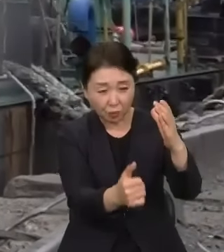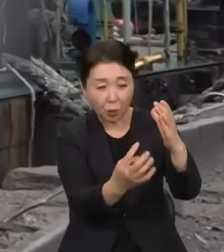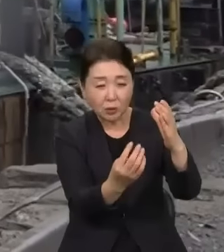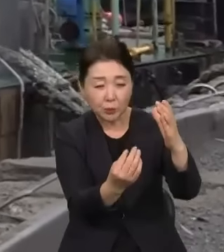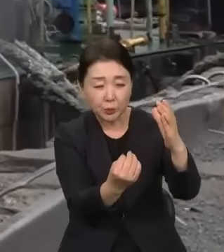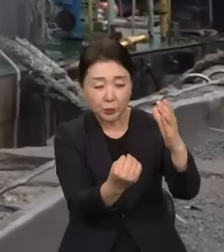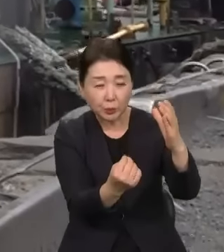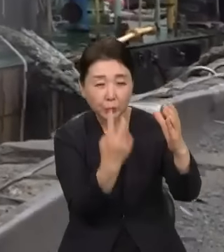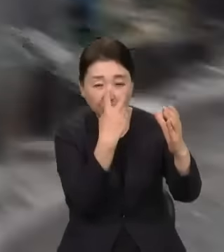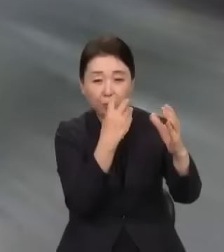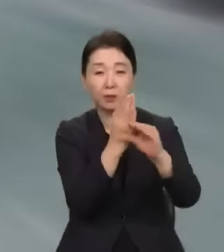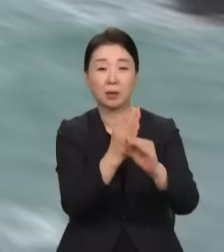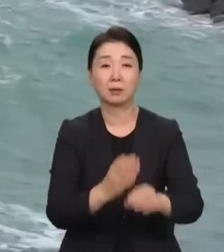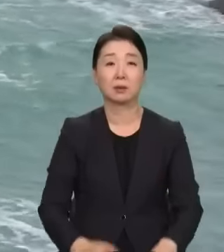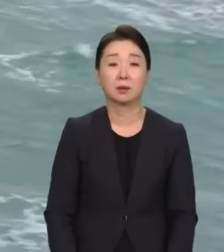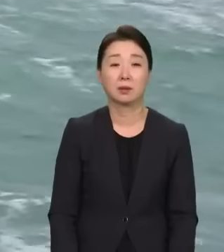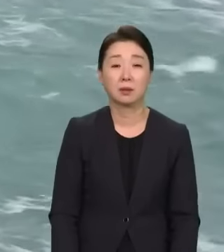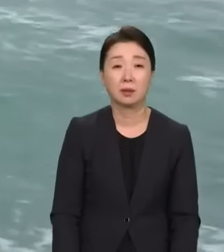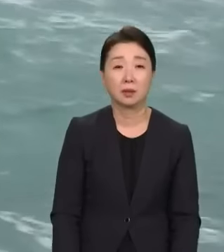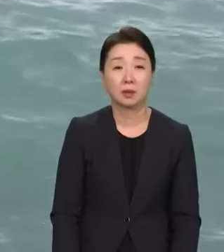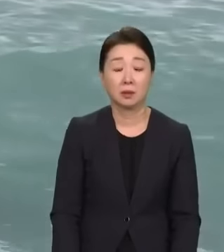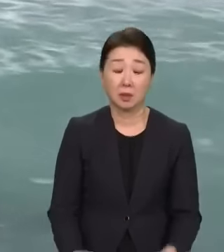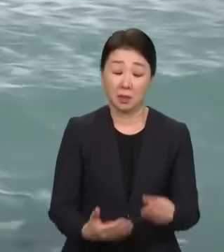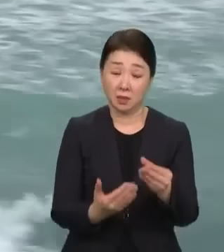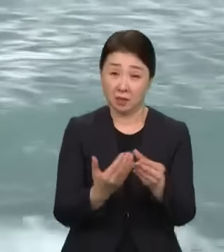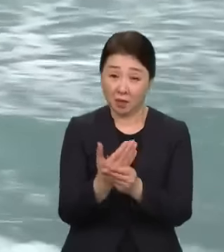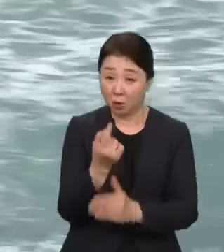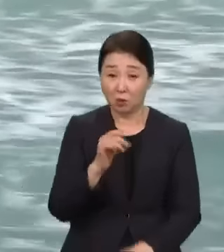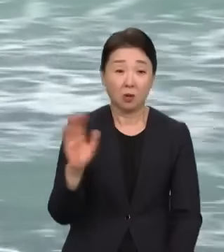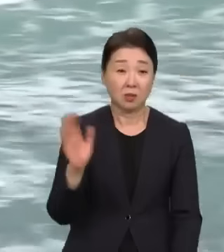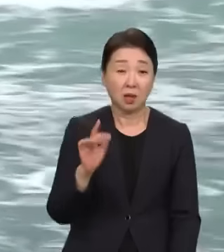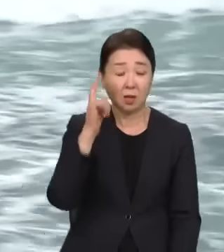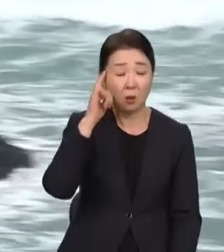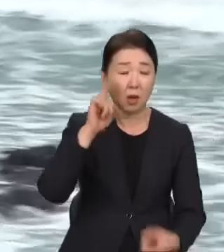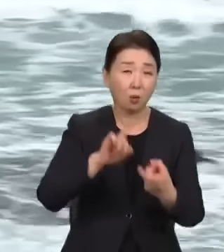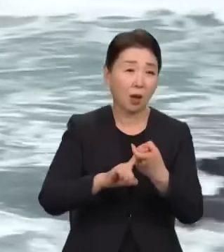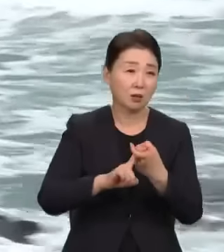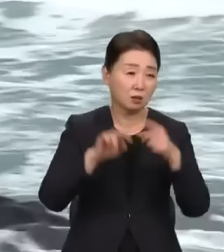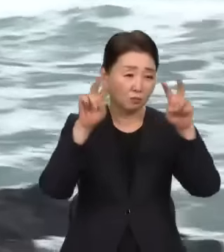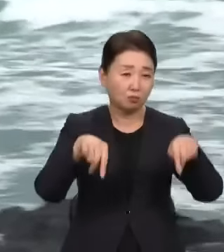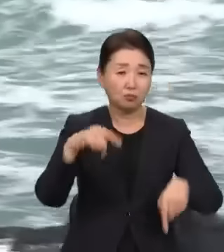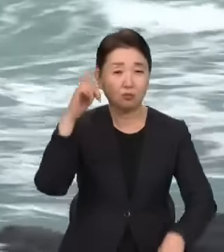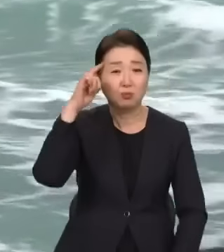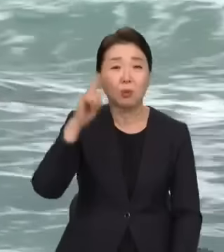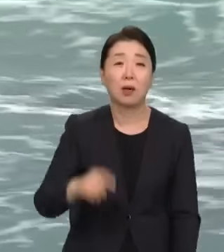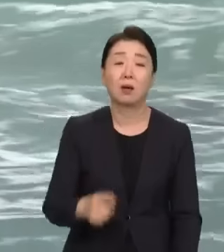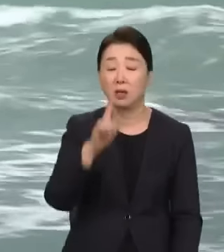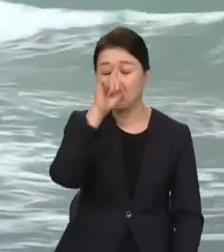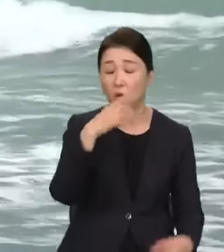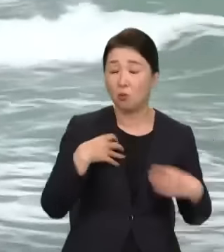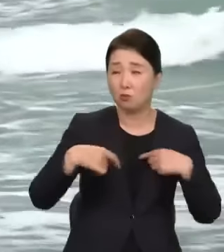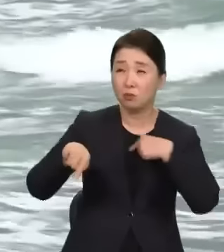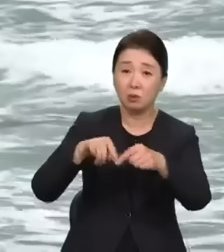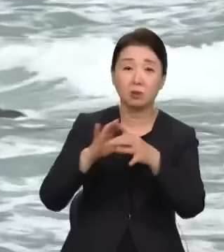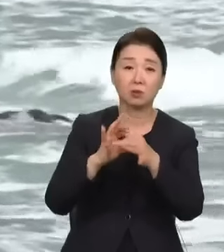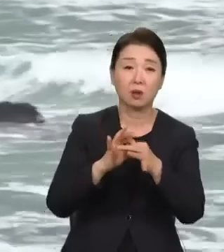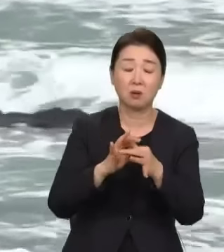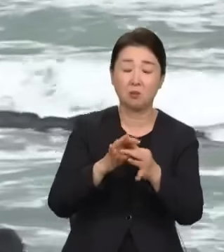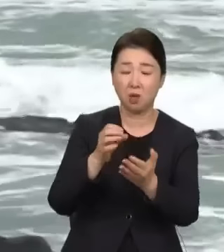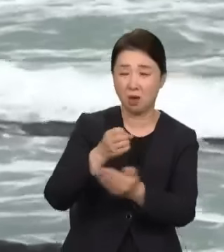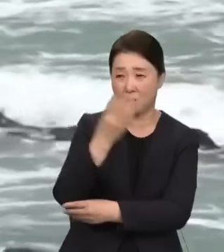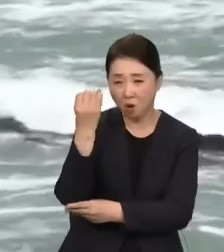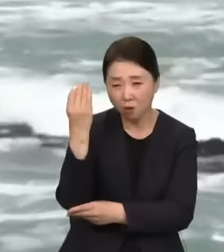있습니다. 결코 작은 사고가 아닌데 어떻게 이렇게 관심을 안 가져주느냐. 정부와 정치권 그리고 언론을